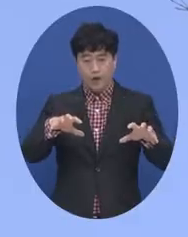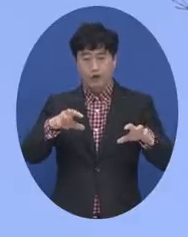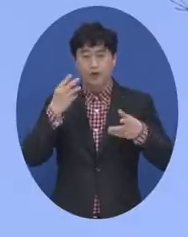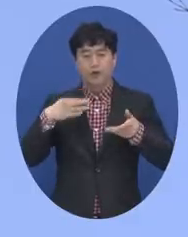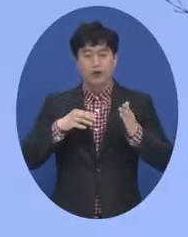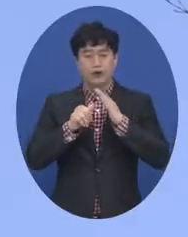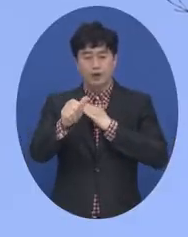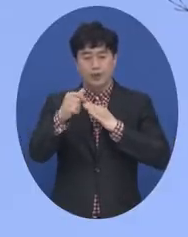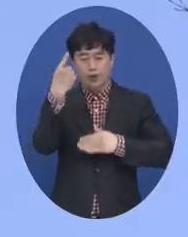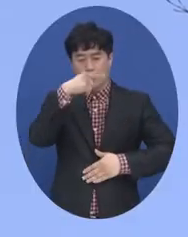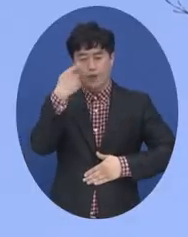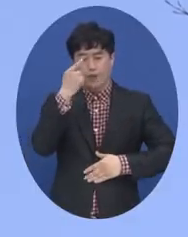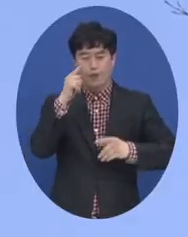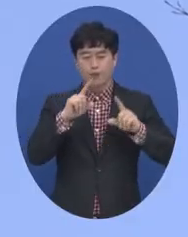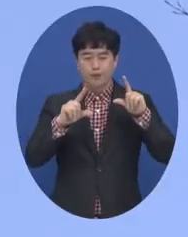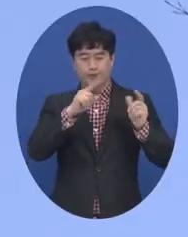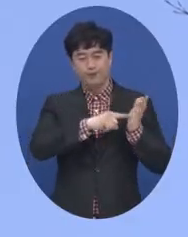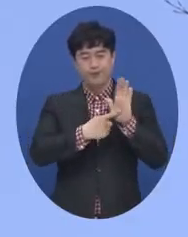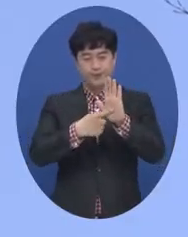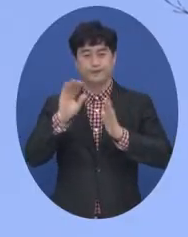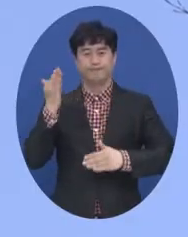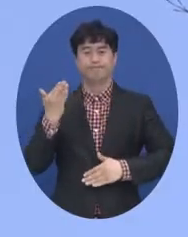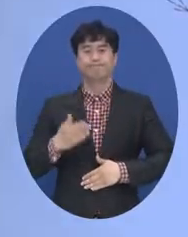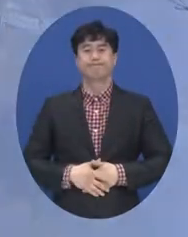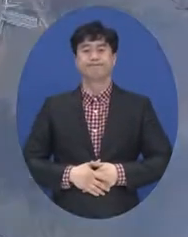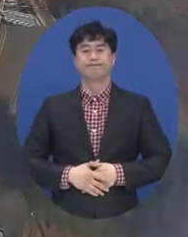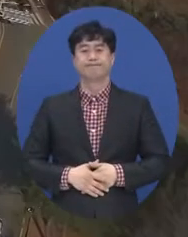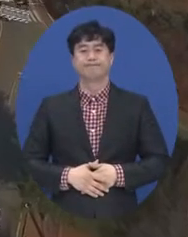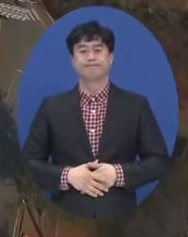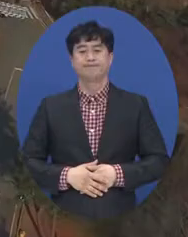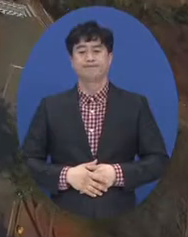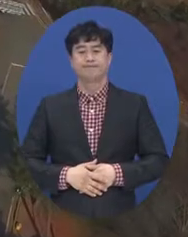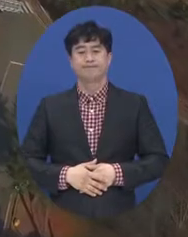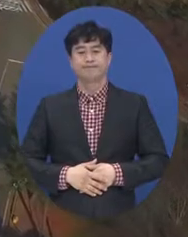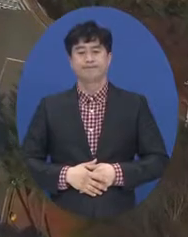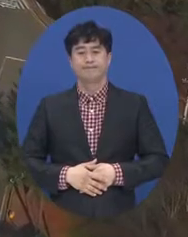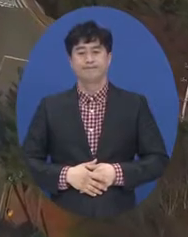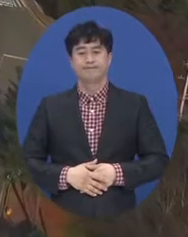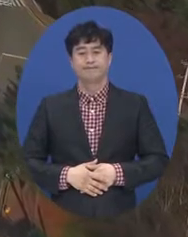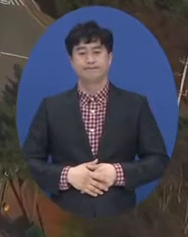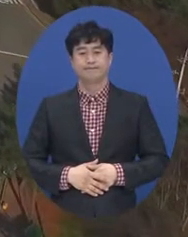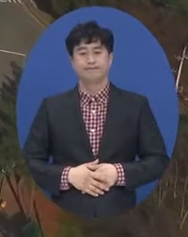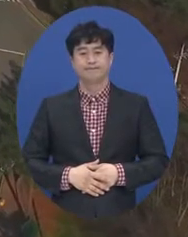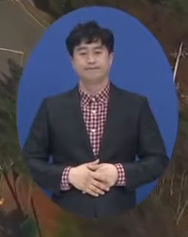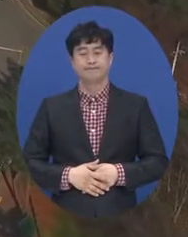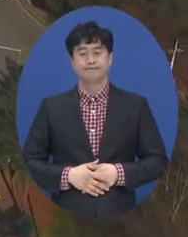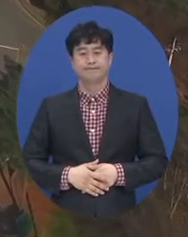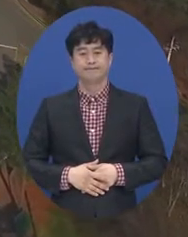곳곳에서 경기도 대표 얼굴을 상징하게 됩니다. 경기지TV 최지원입니다.